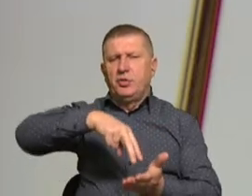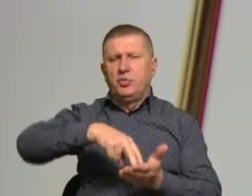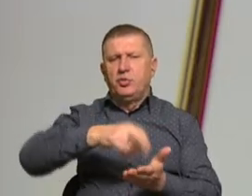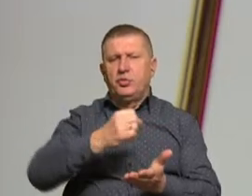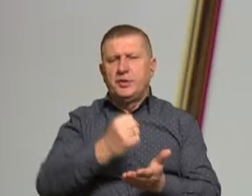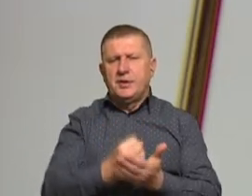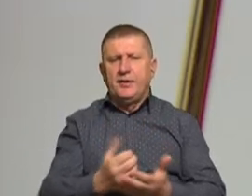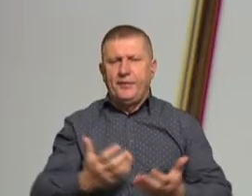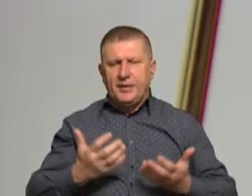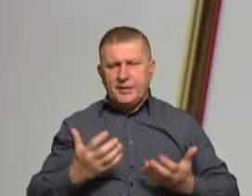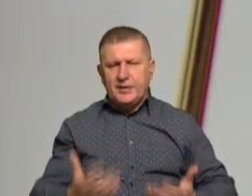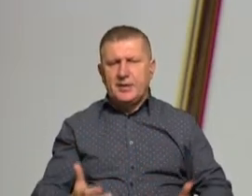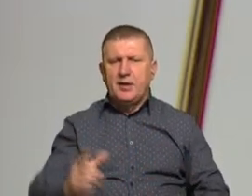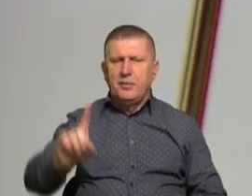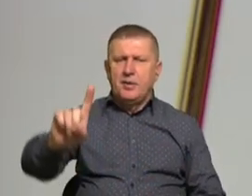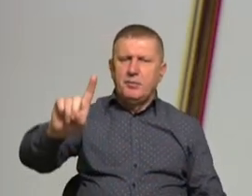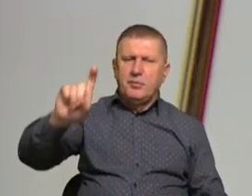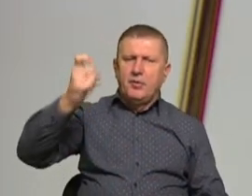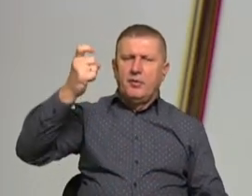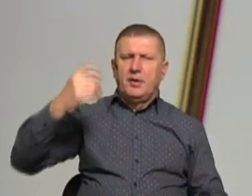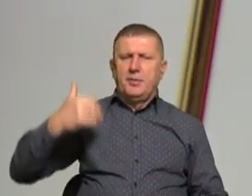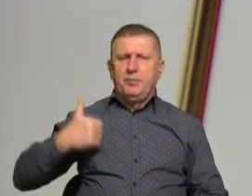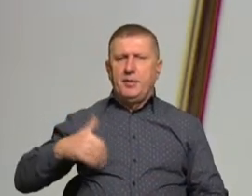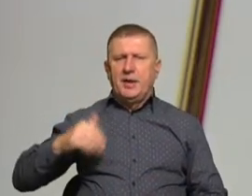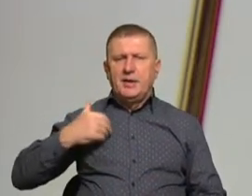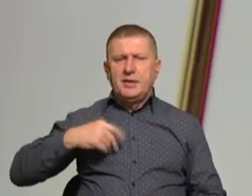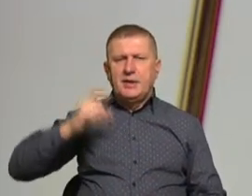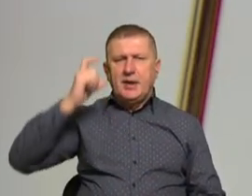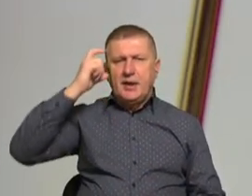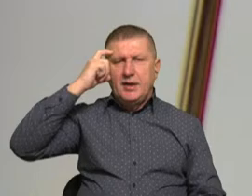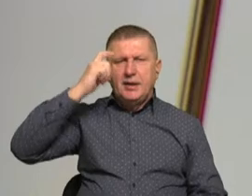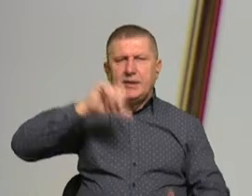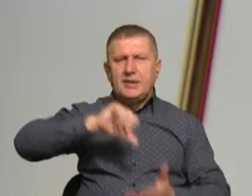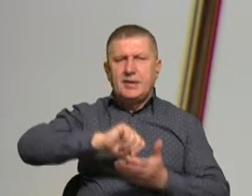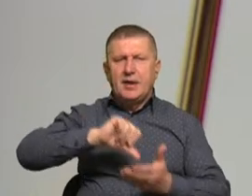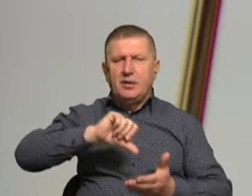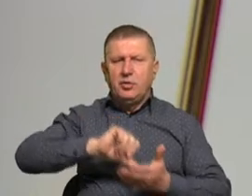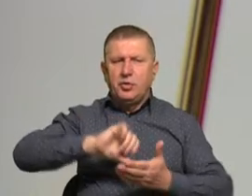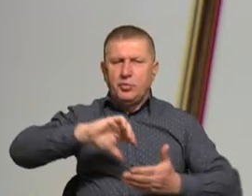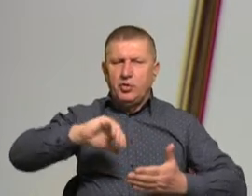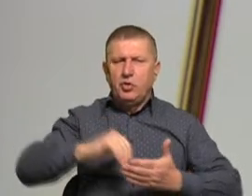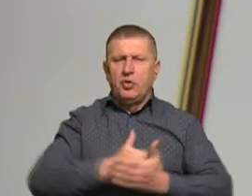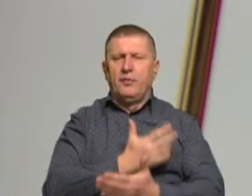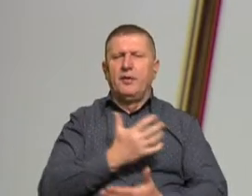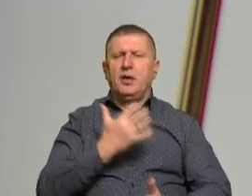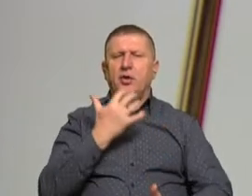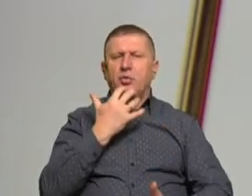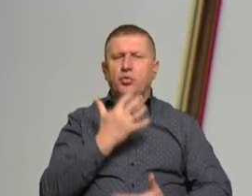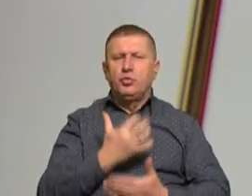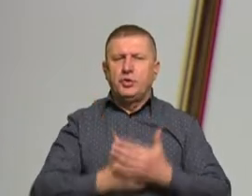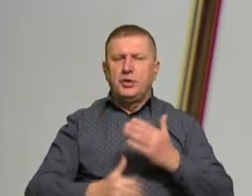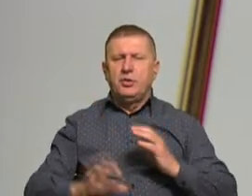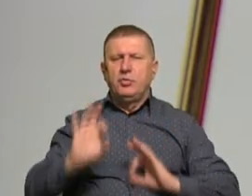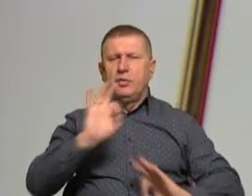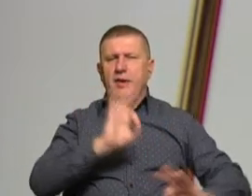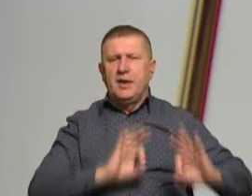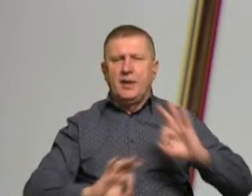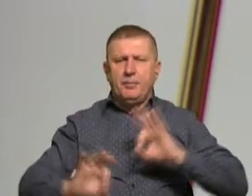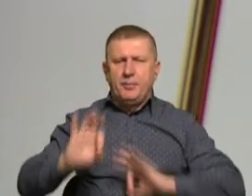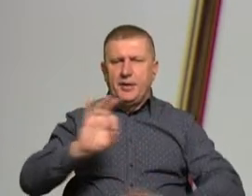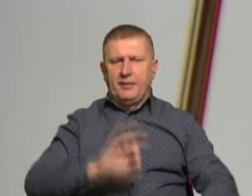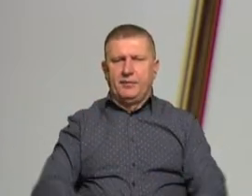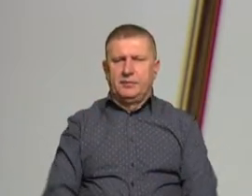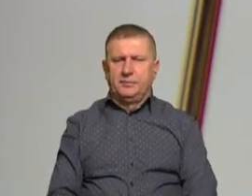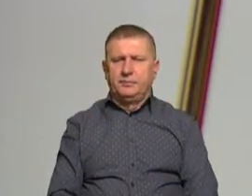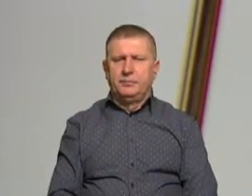chcemy powołać Bielskie Centrum Ponownego Użytku i Napraw. To jedno z rozwiązań, które musi powstawać w Polsce i musi powstać w